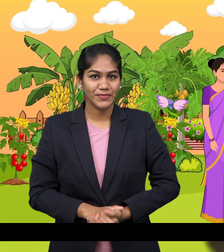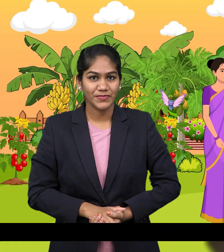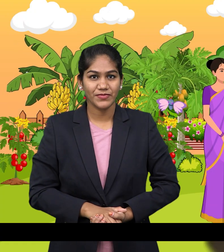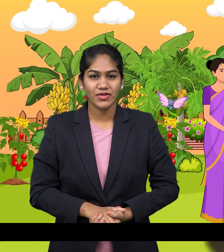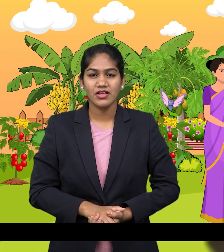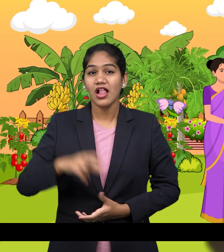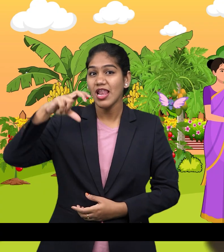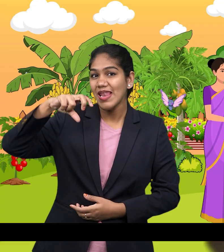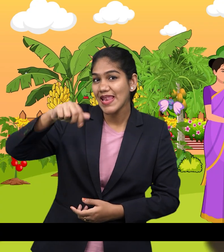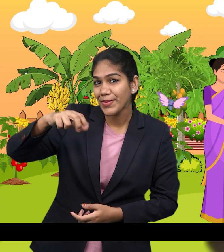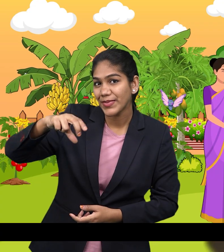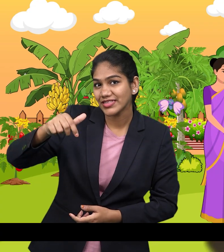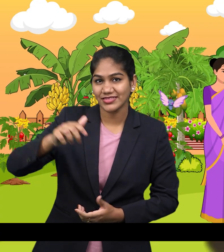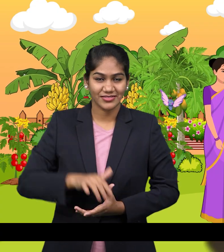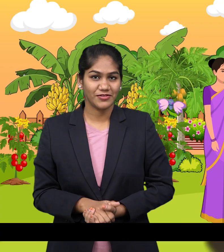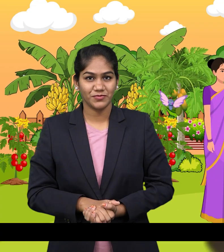नींबू,